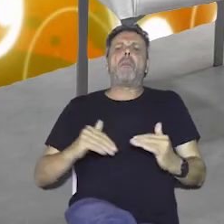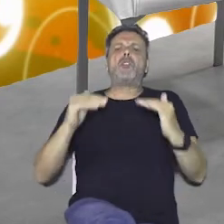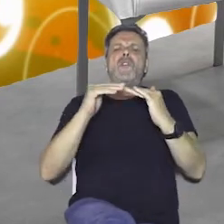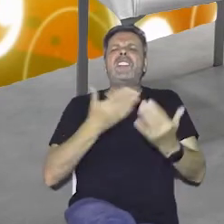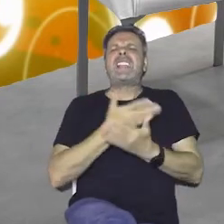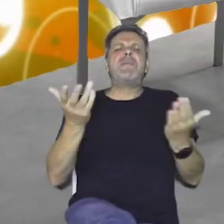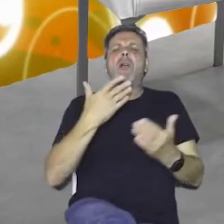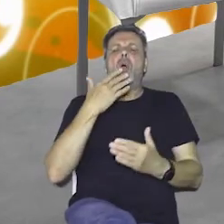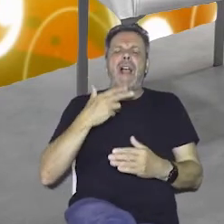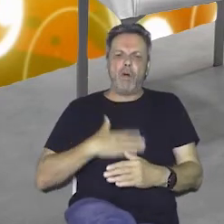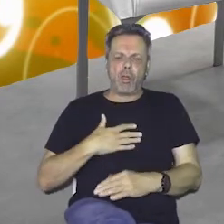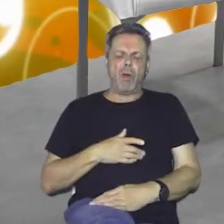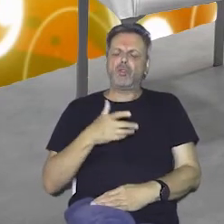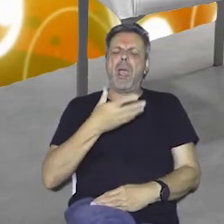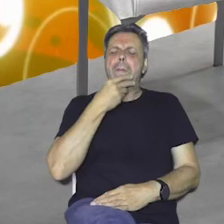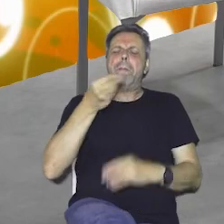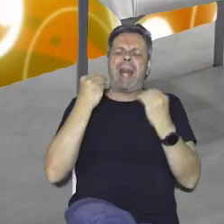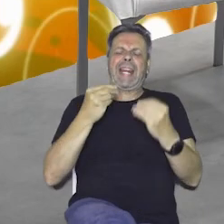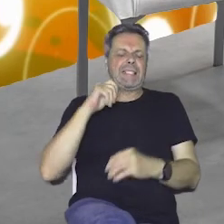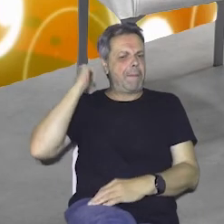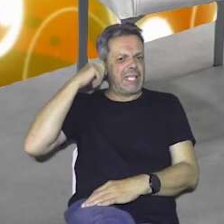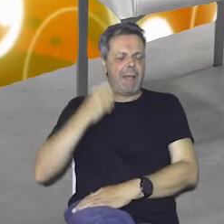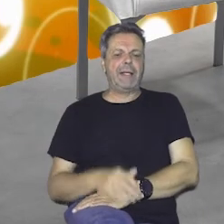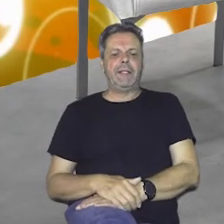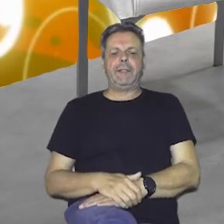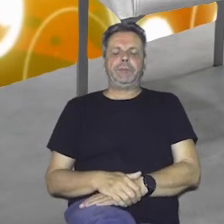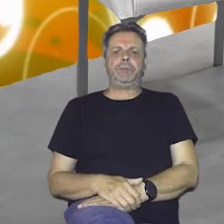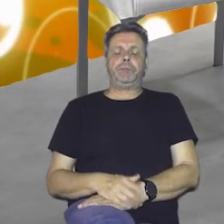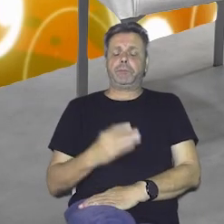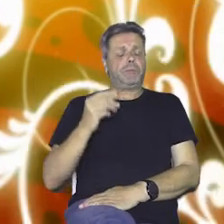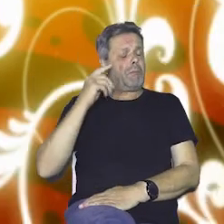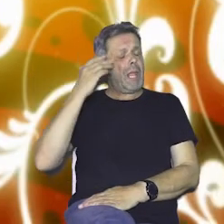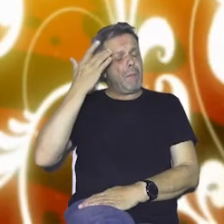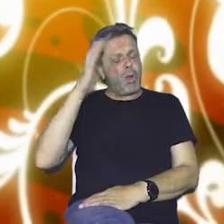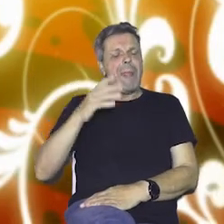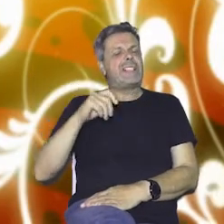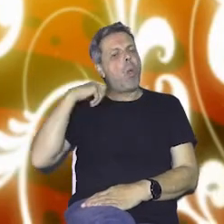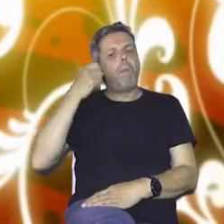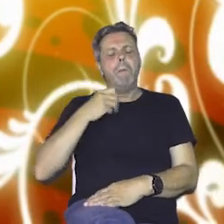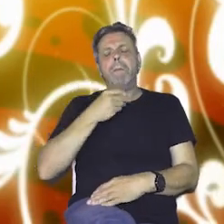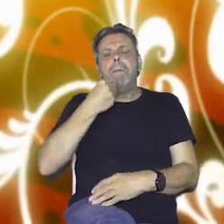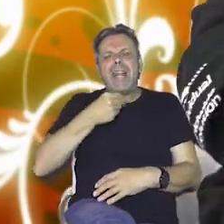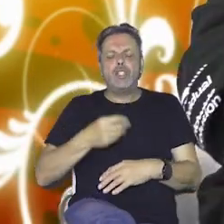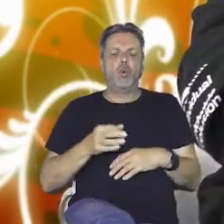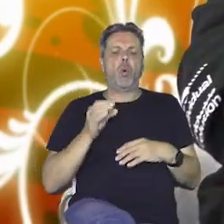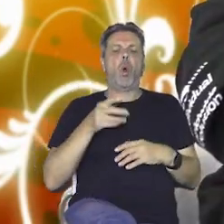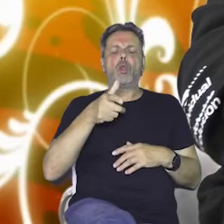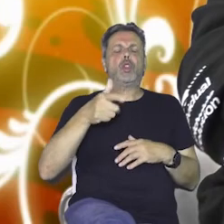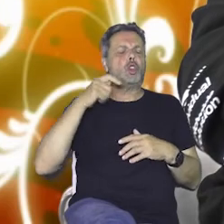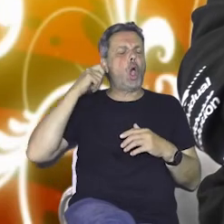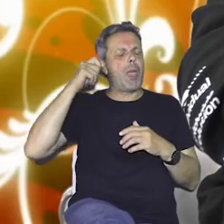je. Tako je lijepa pjesma. Ja mogu ti reći, mnogi ne znaju priču o toj